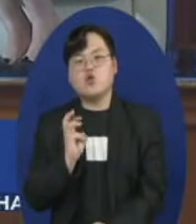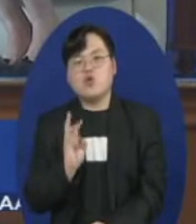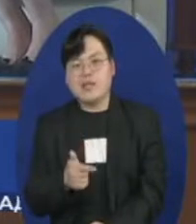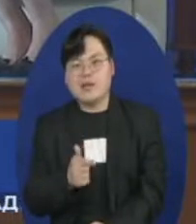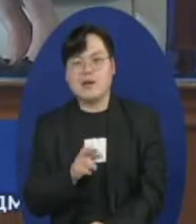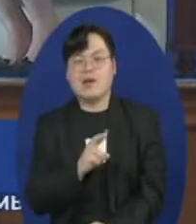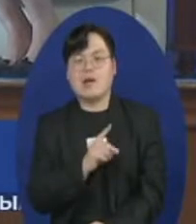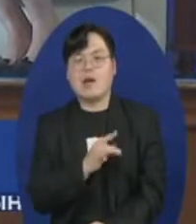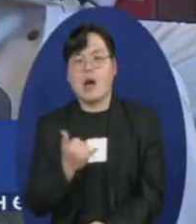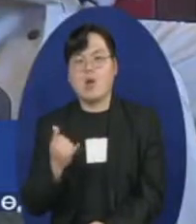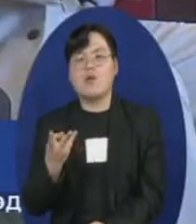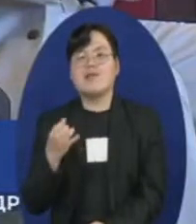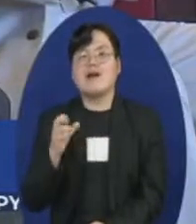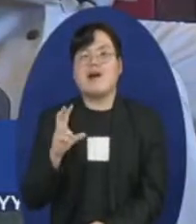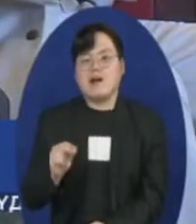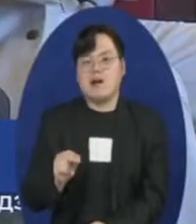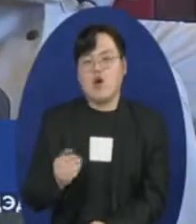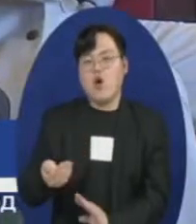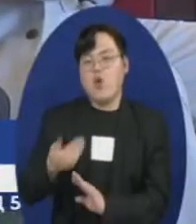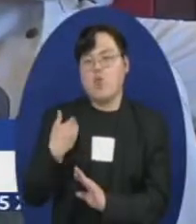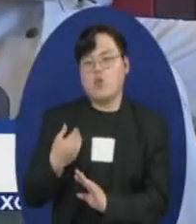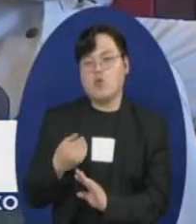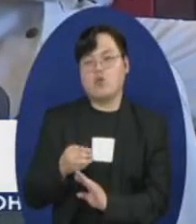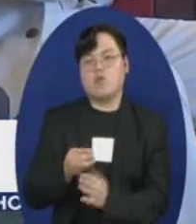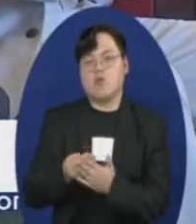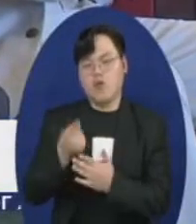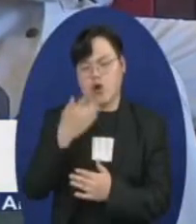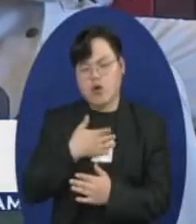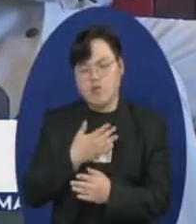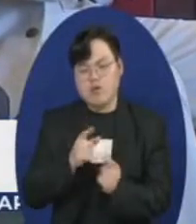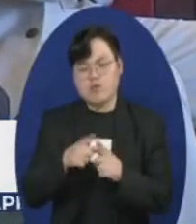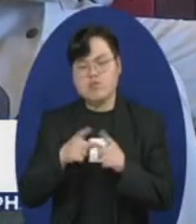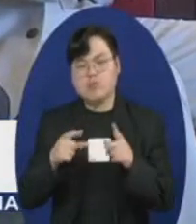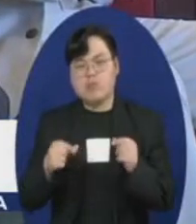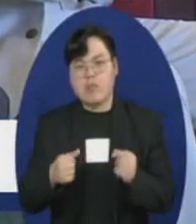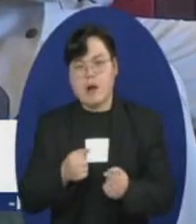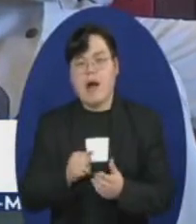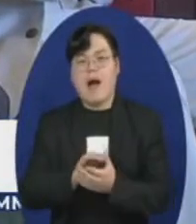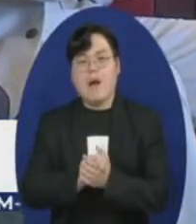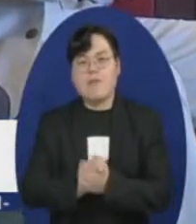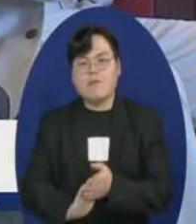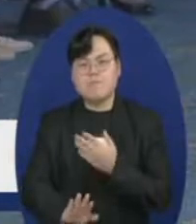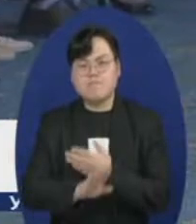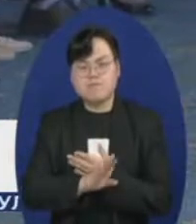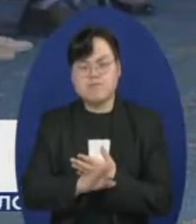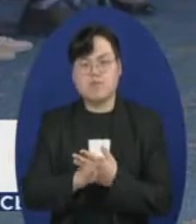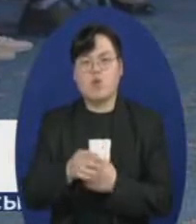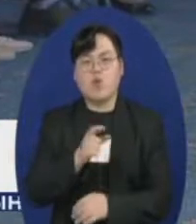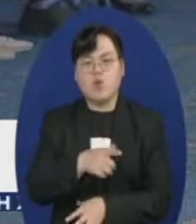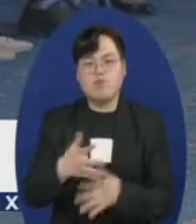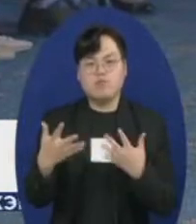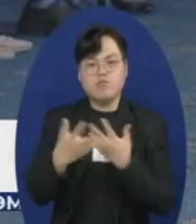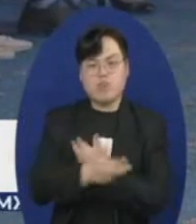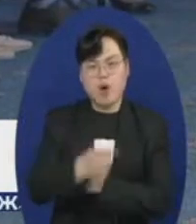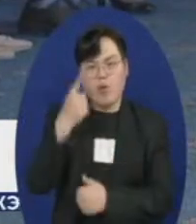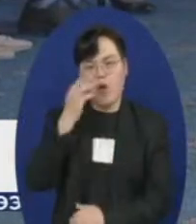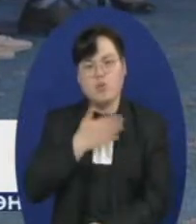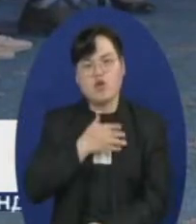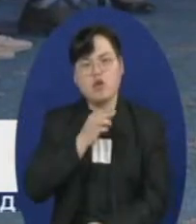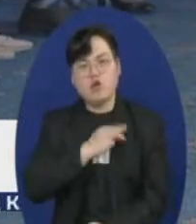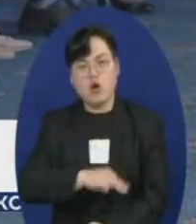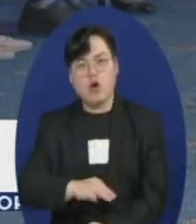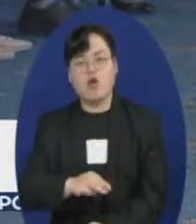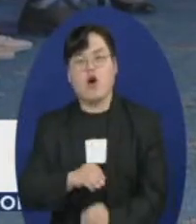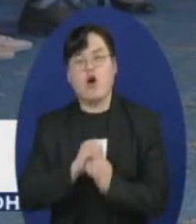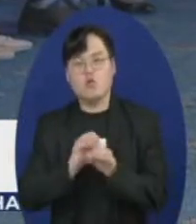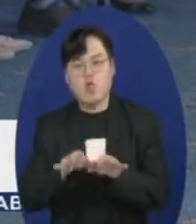найрагчид өнгөрсөн түүхэн цаг хугацаанд улс орны тусгаар тогтнолыг баттгах, ард түмний эв нэгдлийг бэхжүүлэх, эх оронч үндэслэлийг